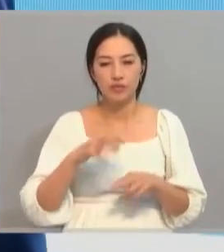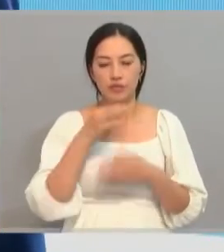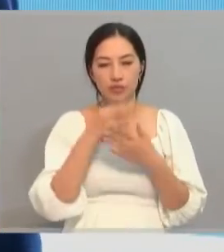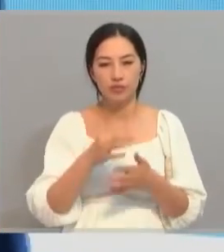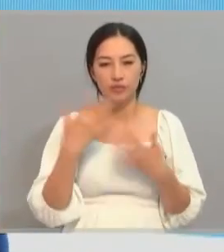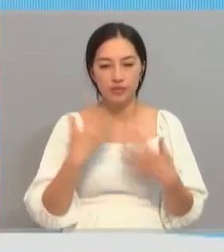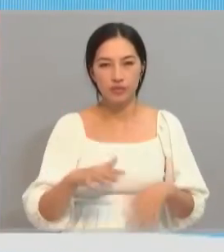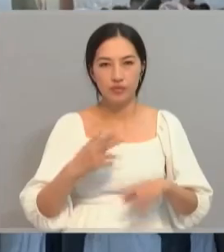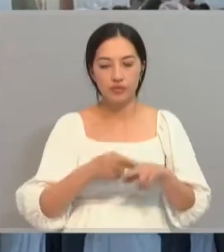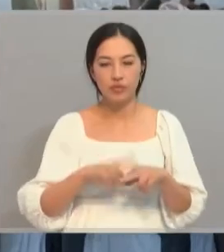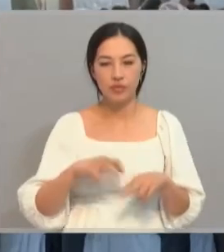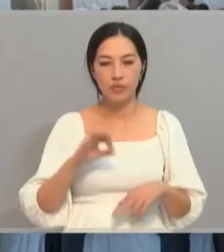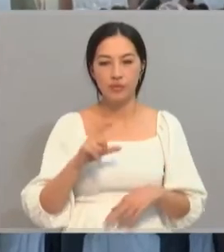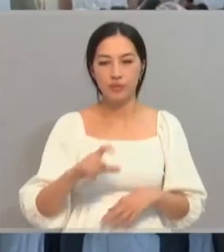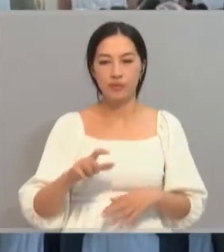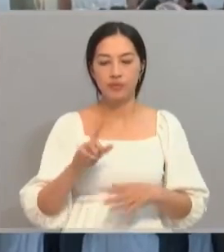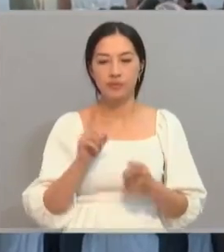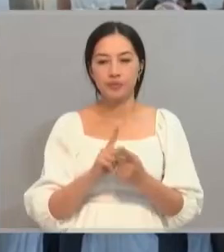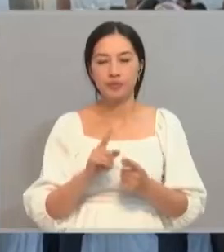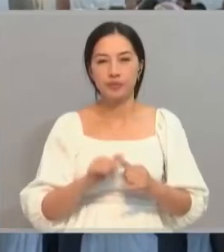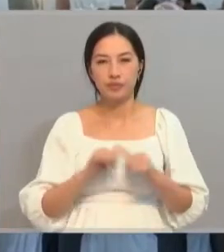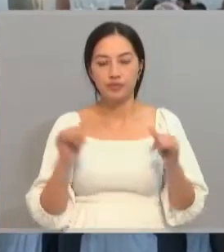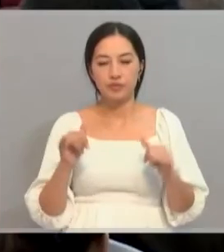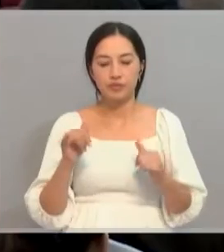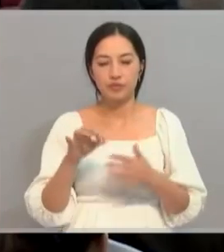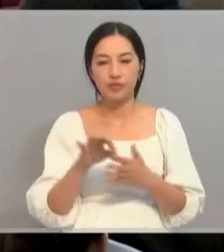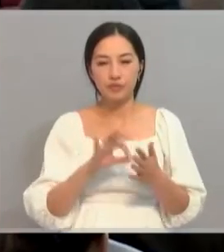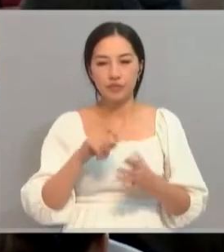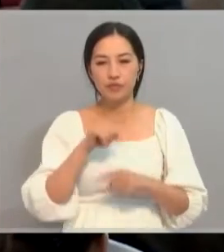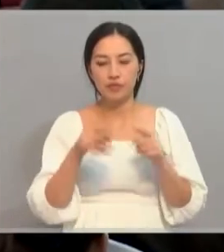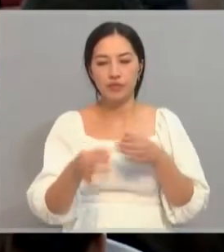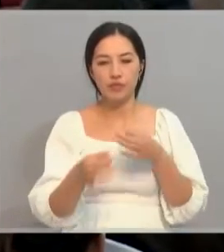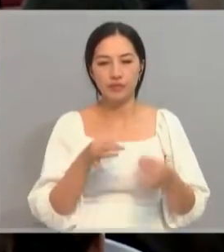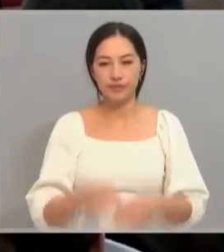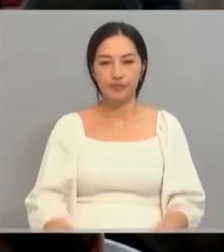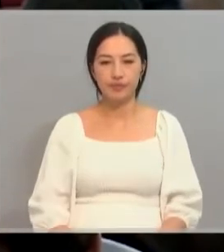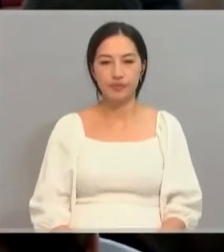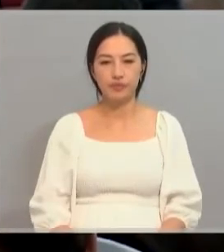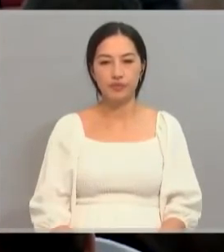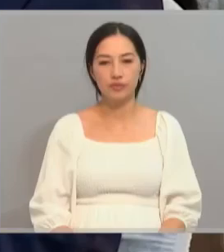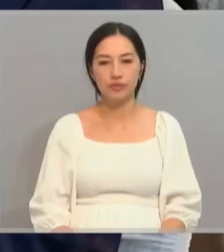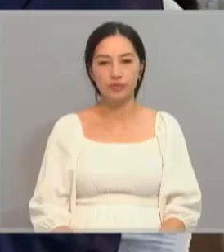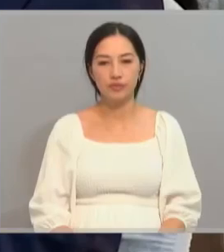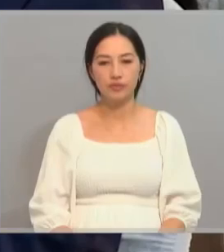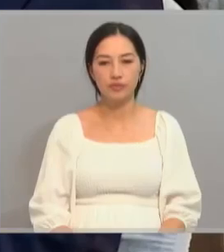отчета встреча главы города с населением переросла сразу в формат вопрос-ответ. Лола Разметова, Надежда Садыкова, новости.